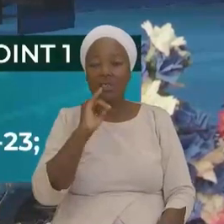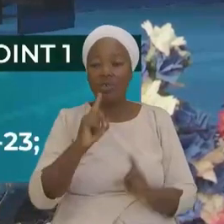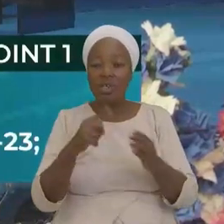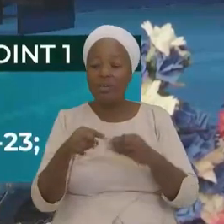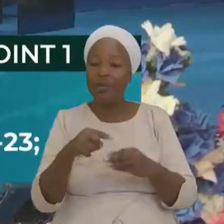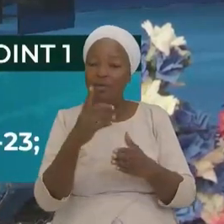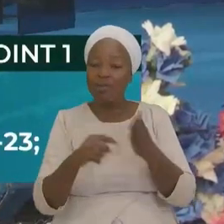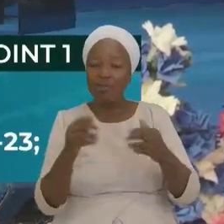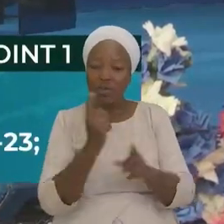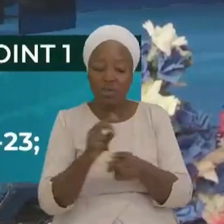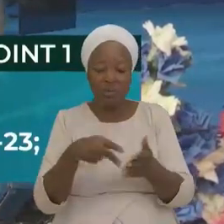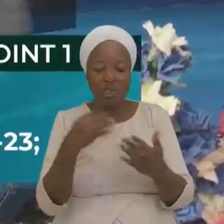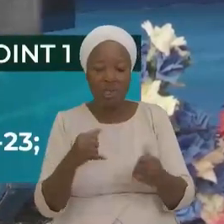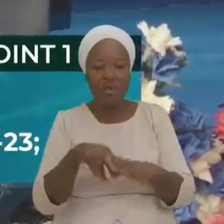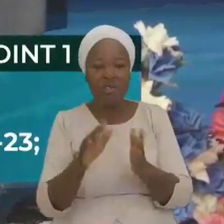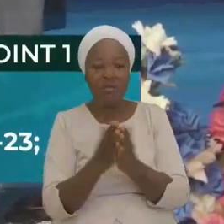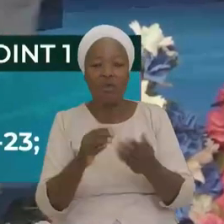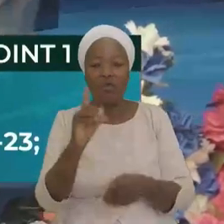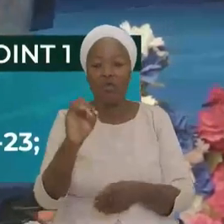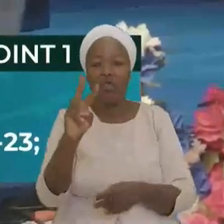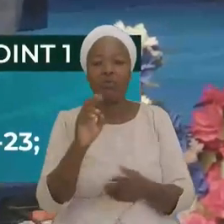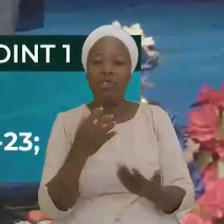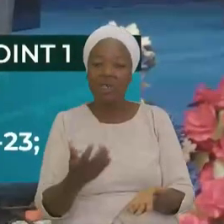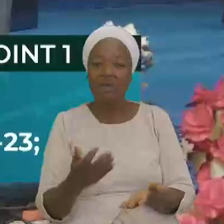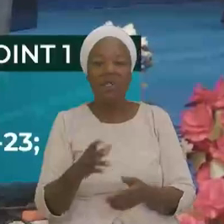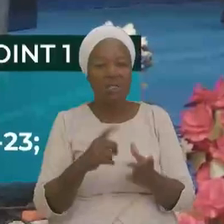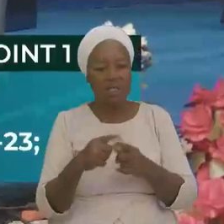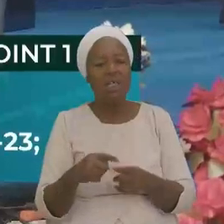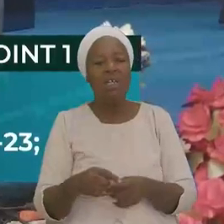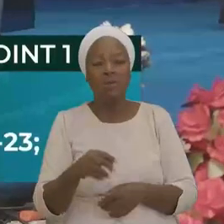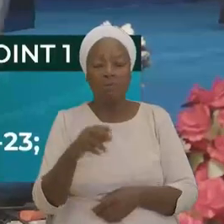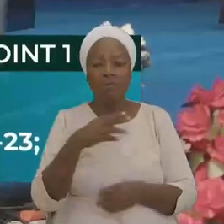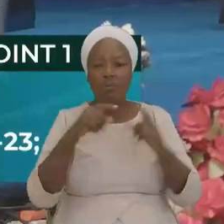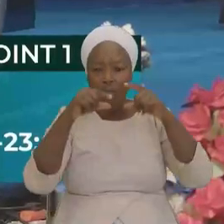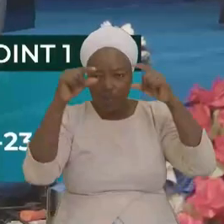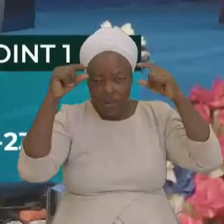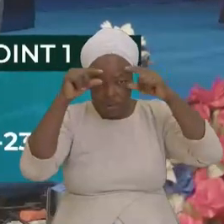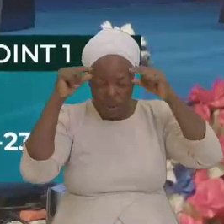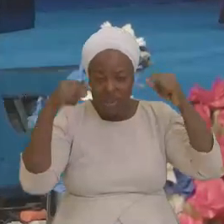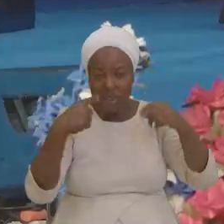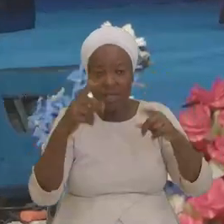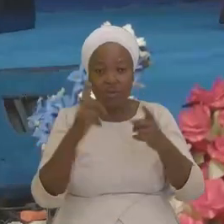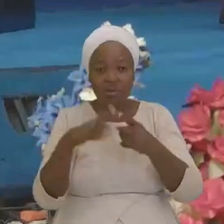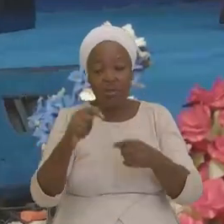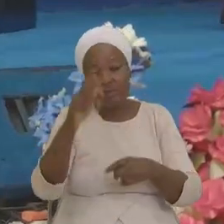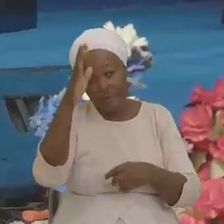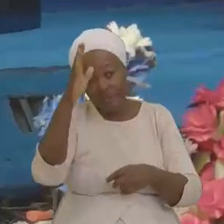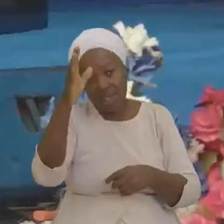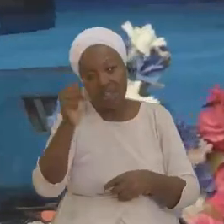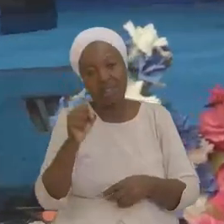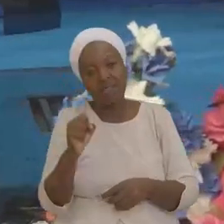se référant à ce que nous venons de lire dans Deutéronome. Et il dit, Moïse a dit,